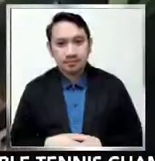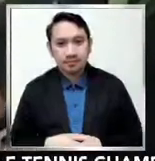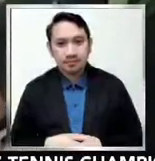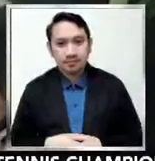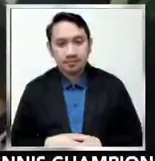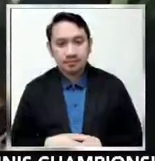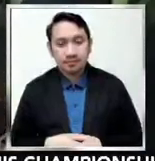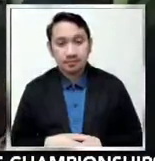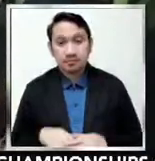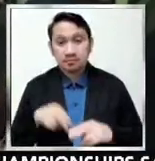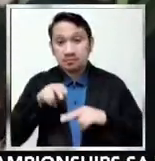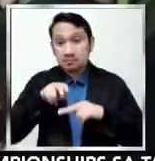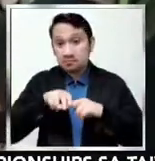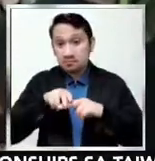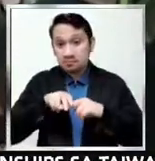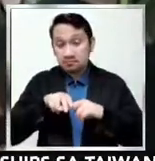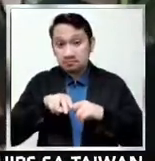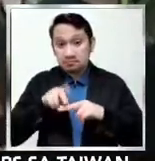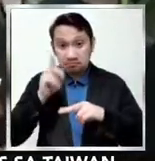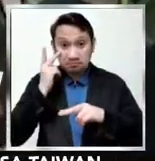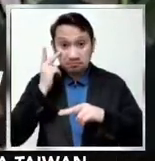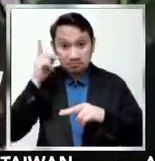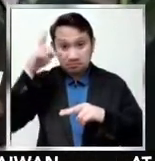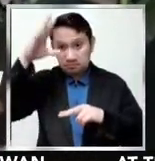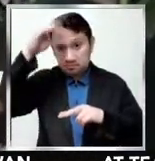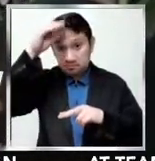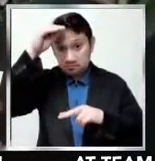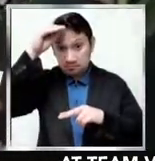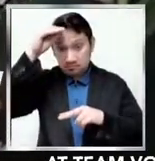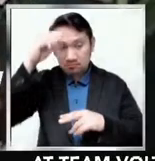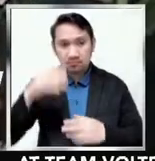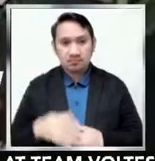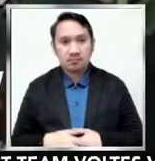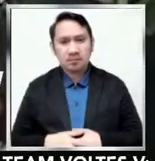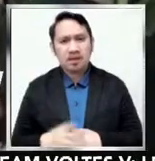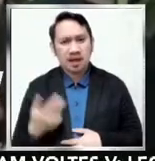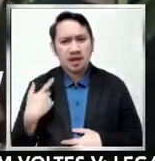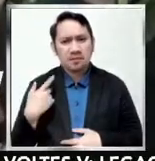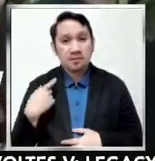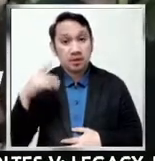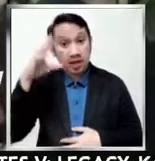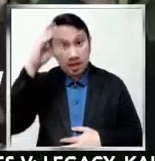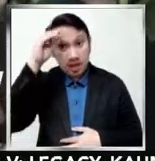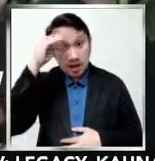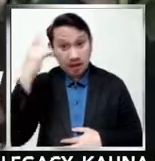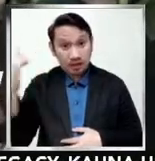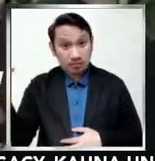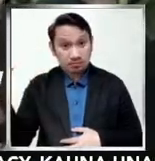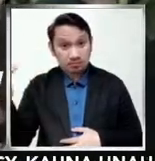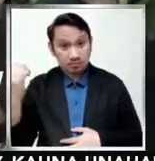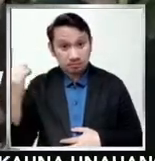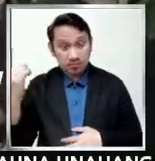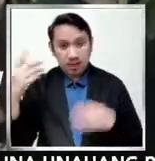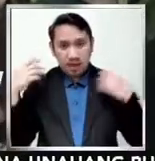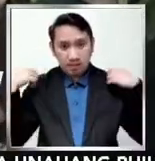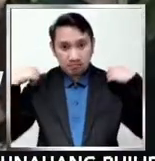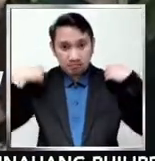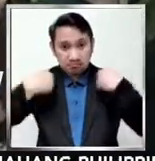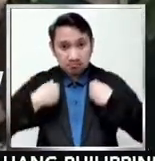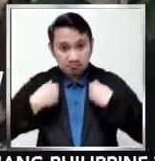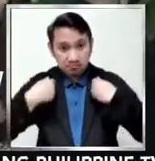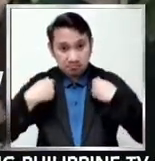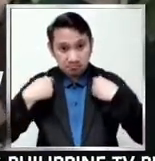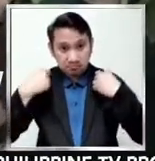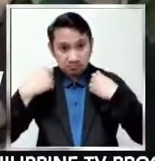Nakaupo ang lalaking itong may bimpo sa ulo nang datnan siya ng isa pang lalaking nakatalakbong naman ng tuwalya sa isang paresan sa Barangay